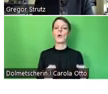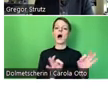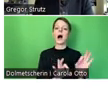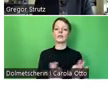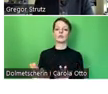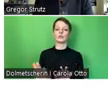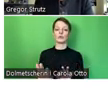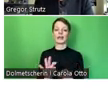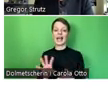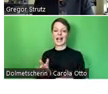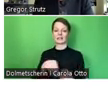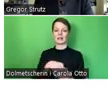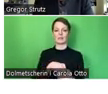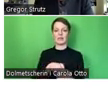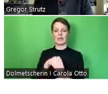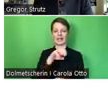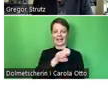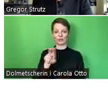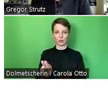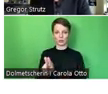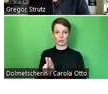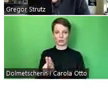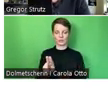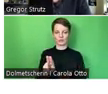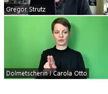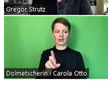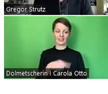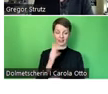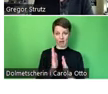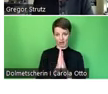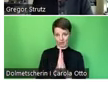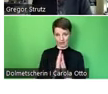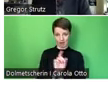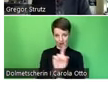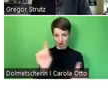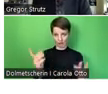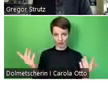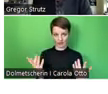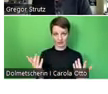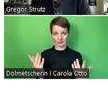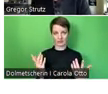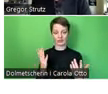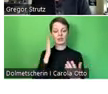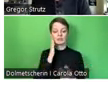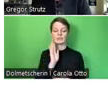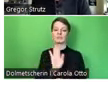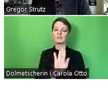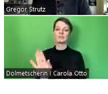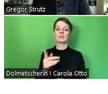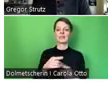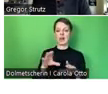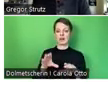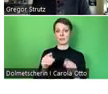EU. Was tatsächlich noch ein Wunsch an Sie ist oder eine Bitte an Sie, bestätigen Sie uns bitte Ihre